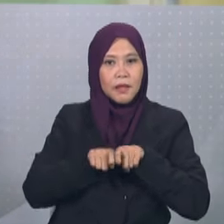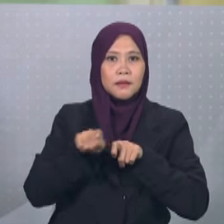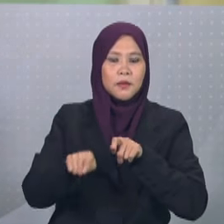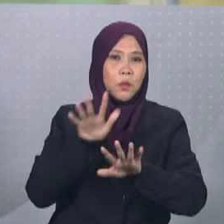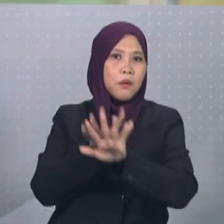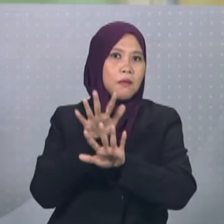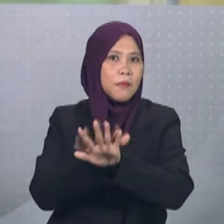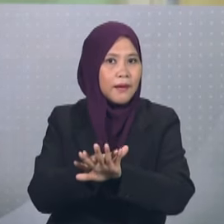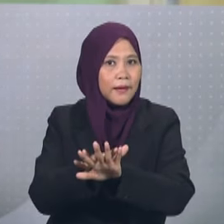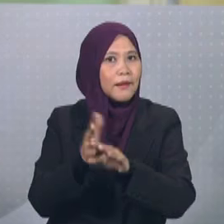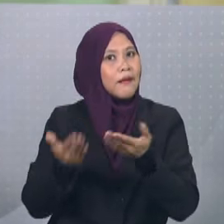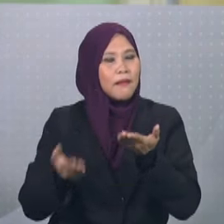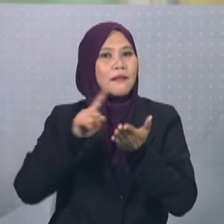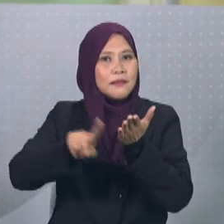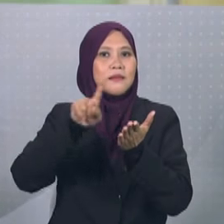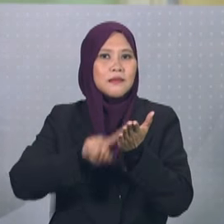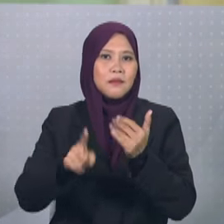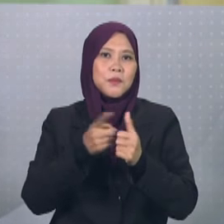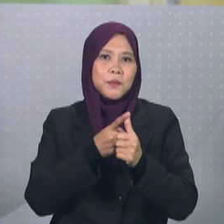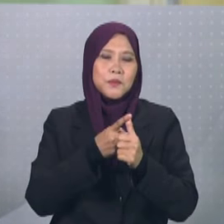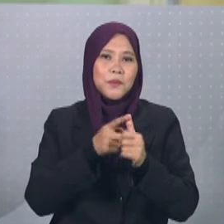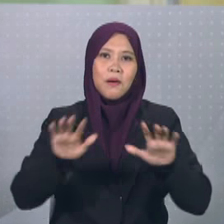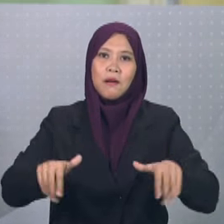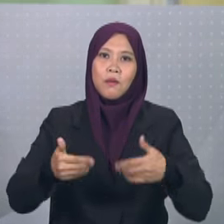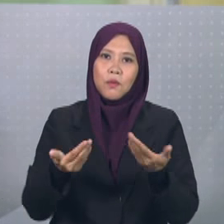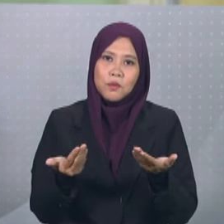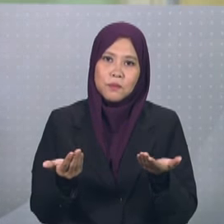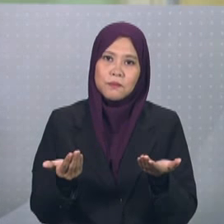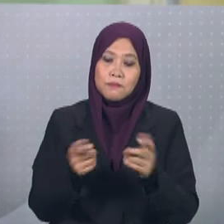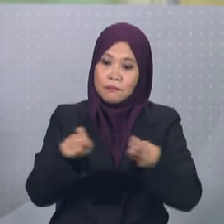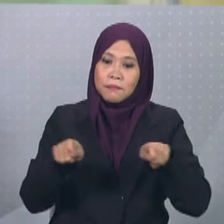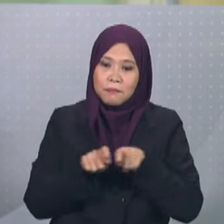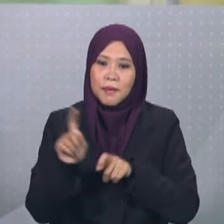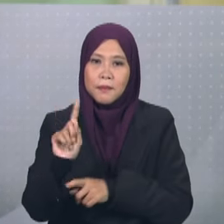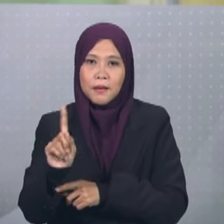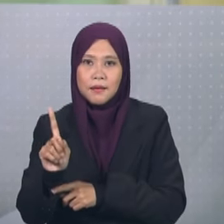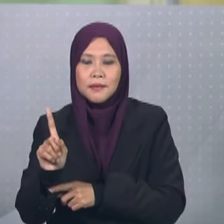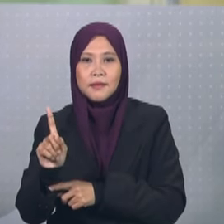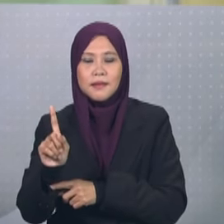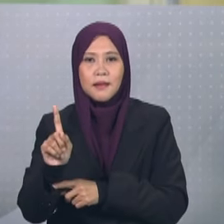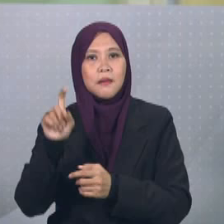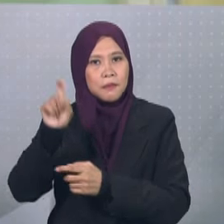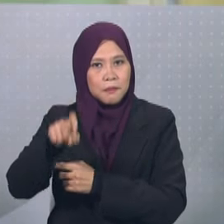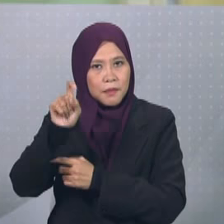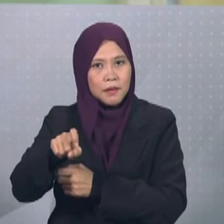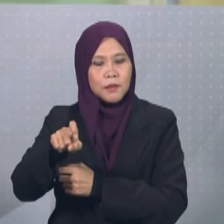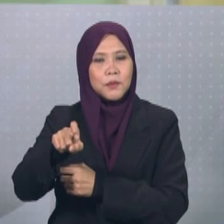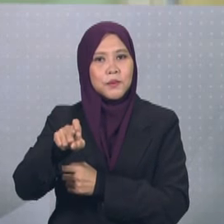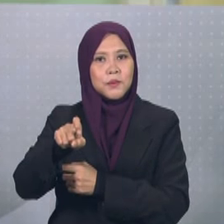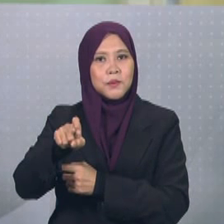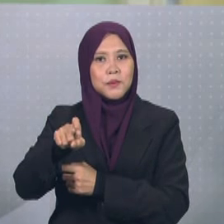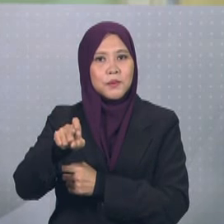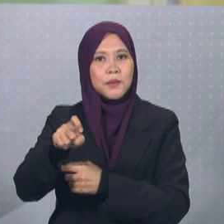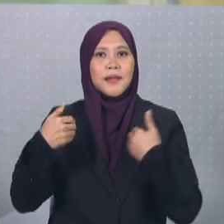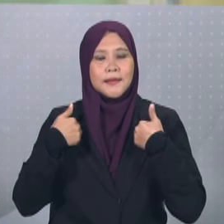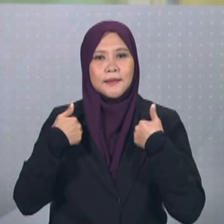tinggi. Jadi kita akan lihat bagaimana tempat mana dan sebagainya yang perlu di